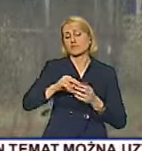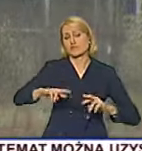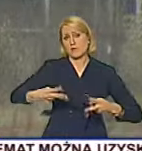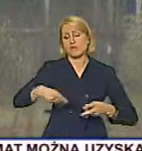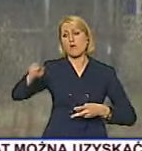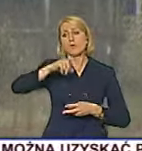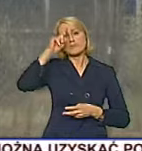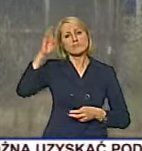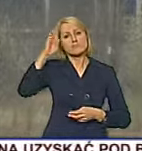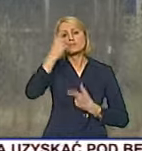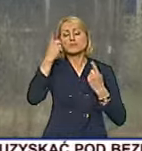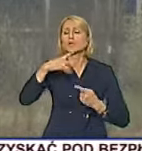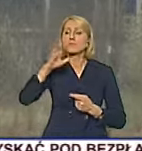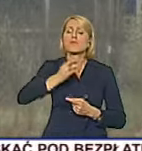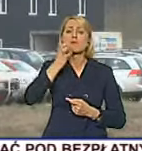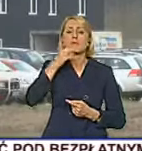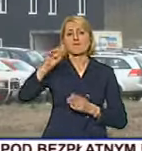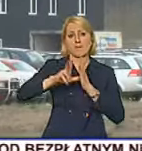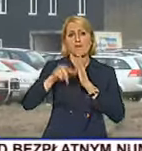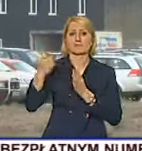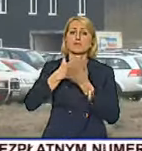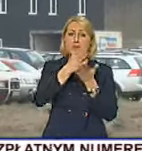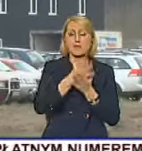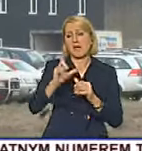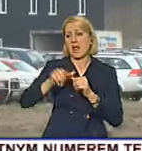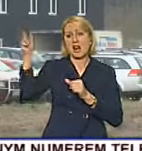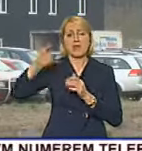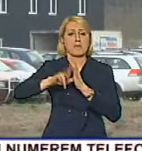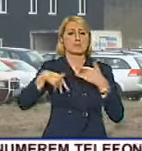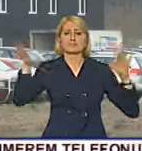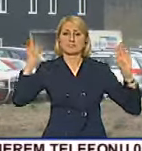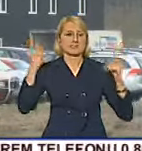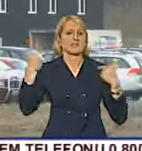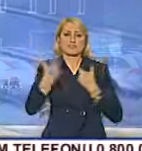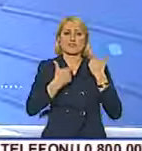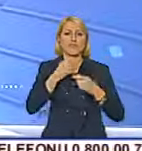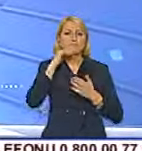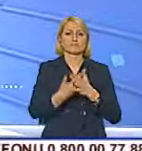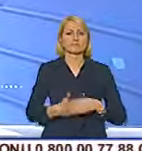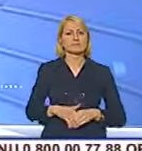na pomoc ze strony miasta. Ratusz umywa jednak ręce i nie zamierza sprawy komentować.